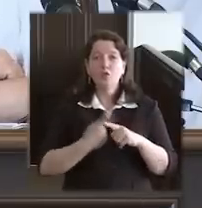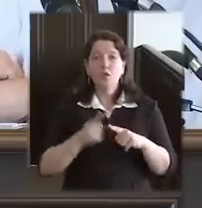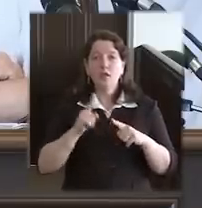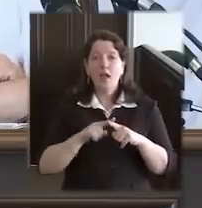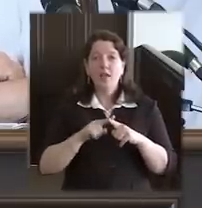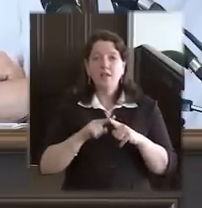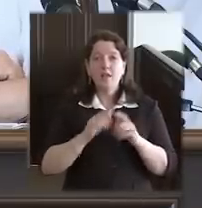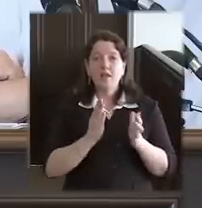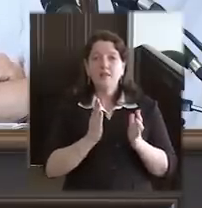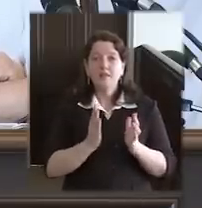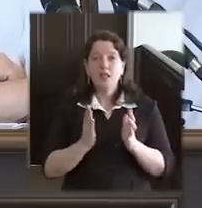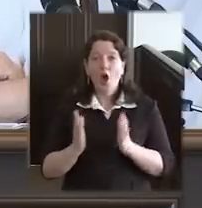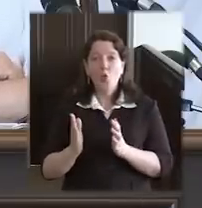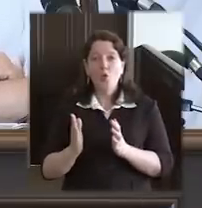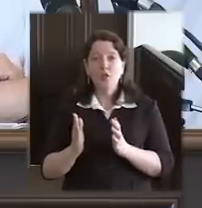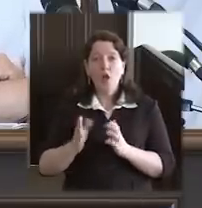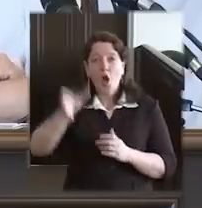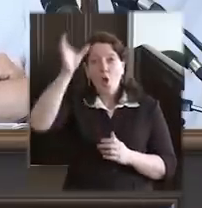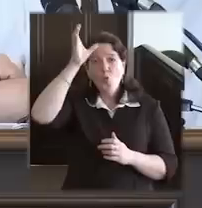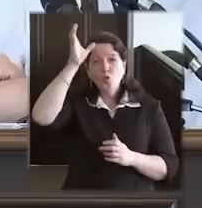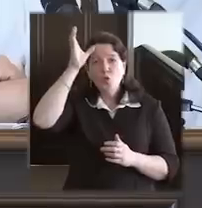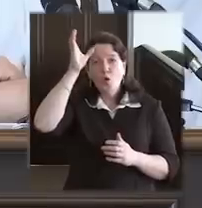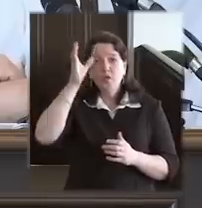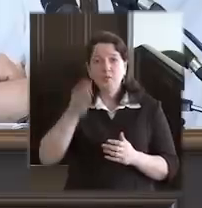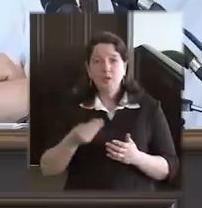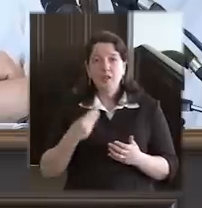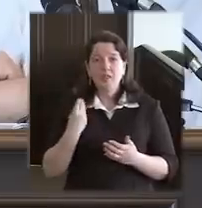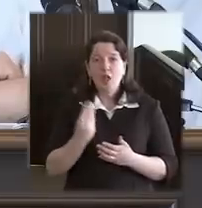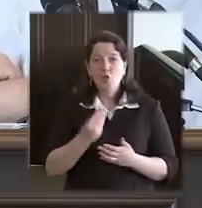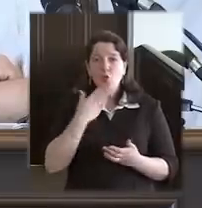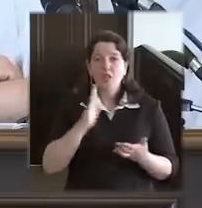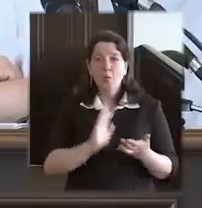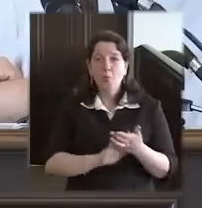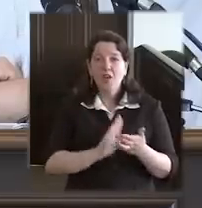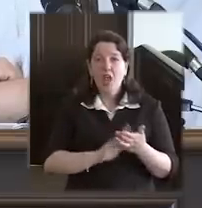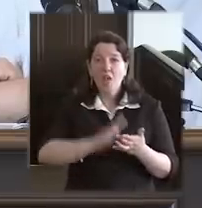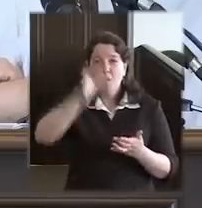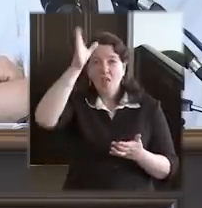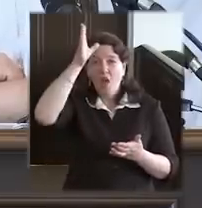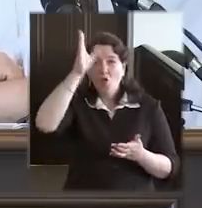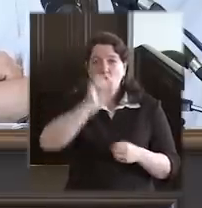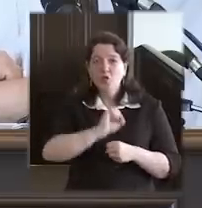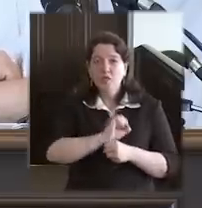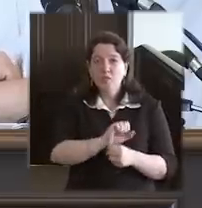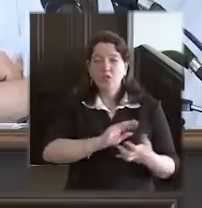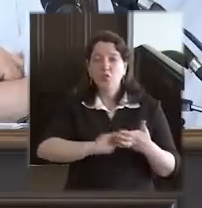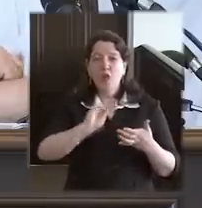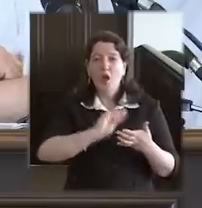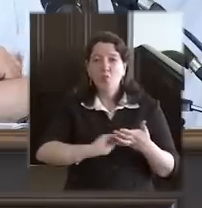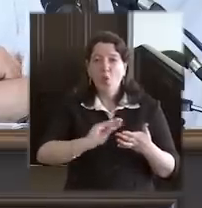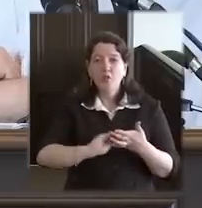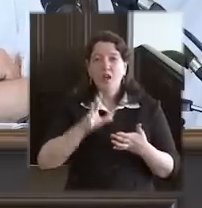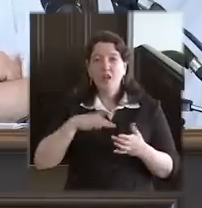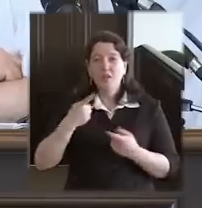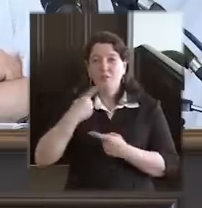ученым присуждают Нобелевские премии, о них говорит весь мир. Боже мой, да,